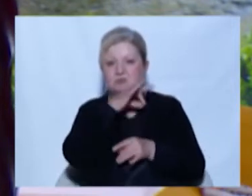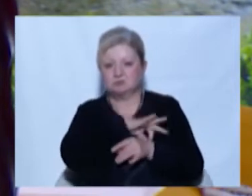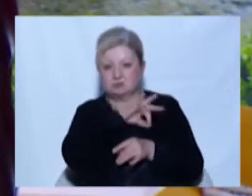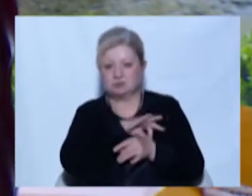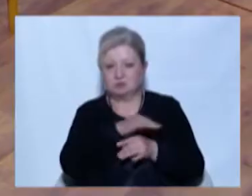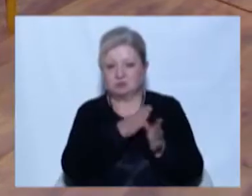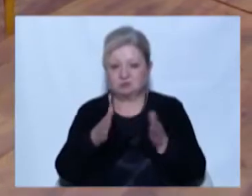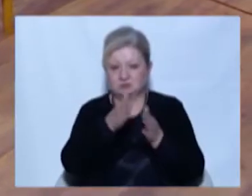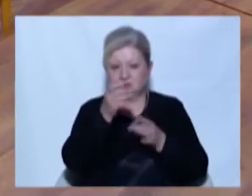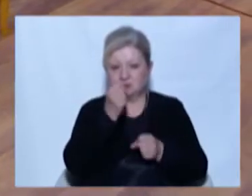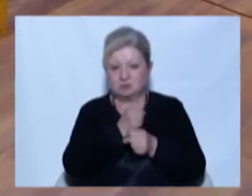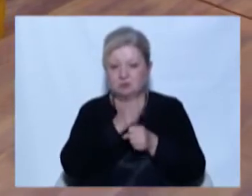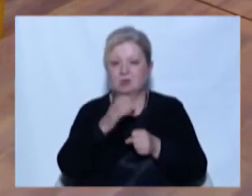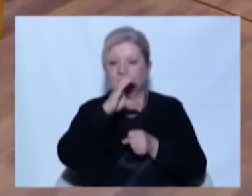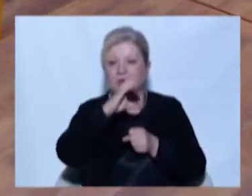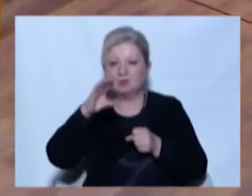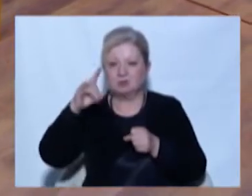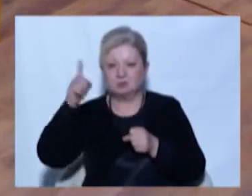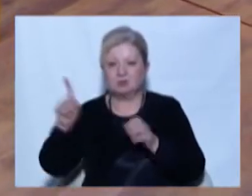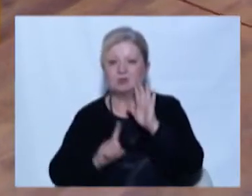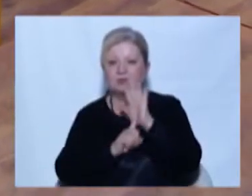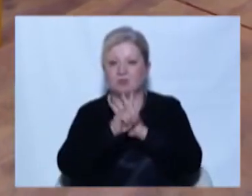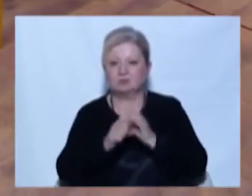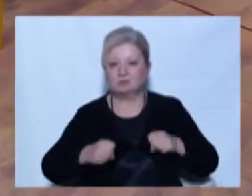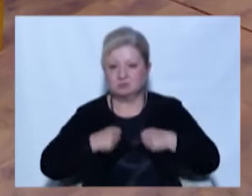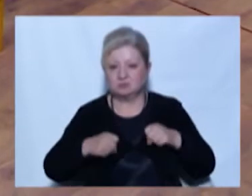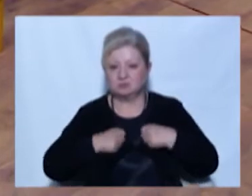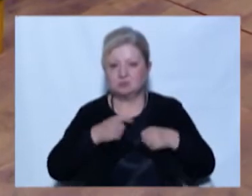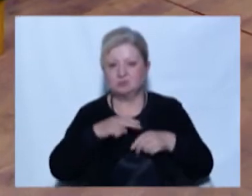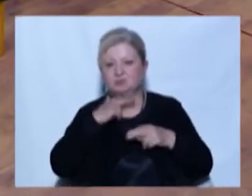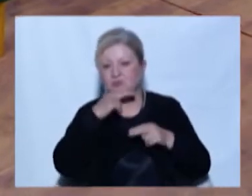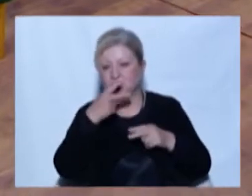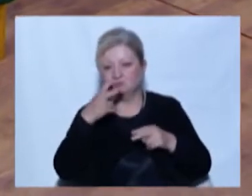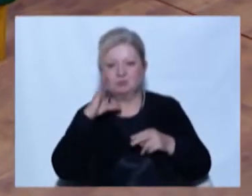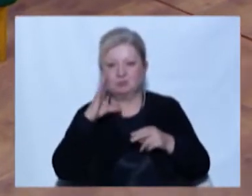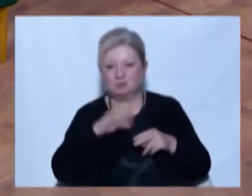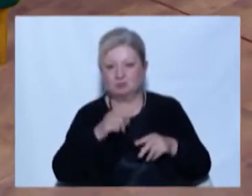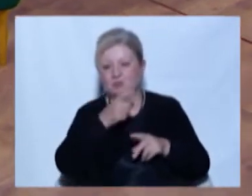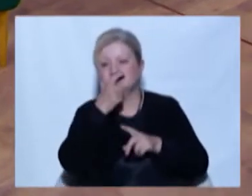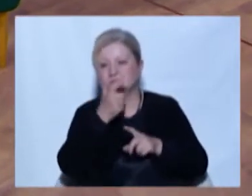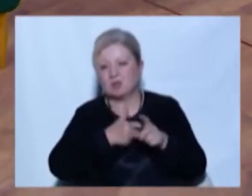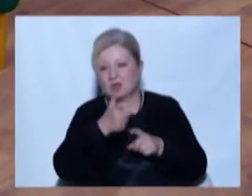შედეგიანი ყოფილიყო. Საბჭოთა კავშირი თავიდან ცდილობდა, რომ ყურადღება არ მიექცია ამისთვის, იმიტომ რომ სტალინი ფიქრობდა, რომ ეს